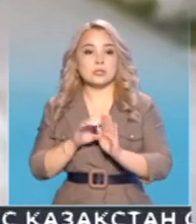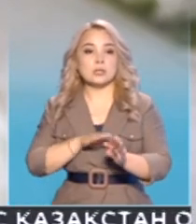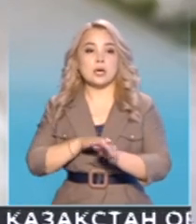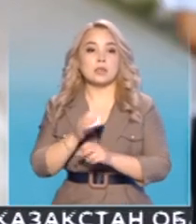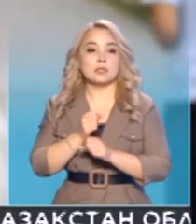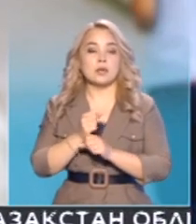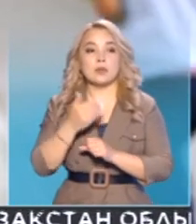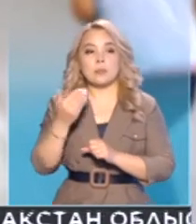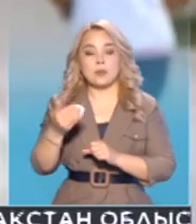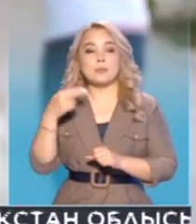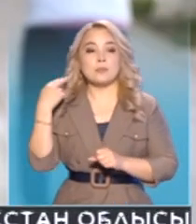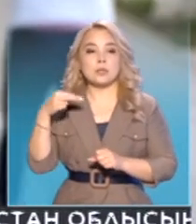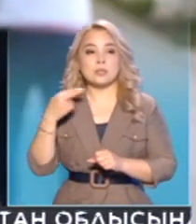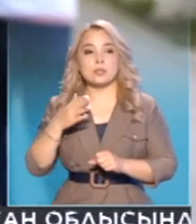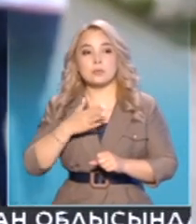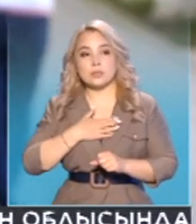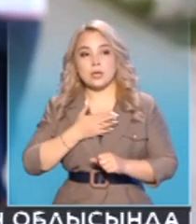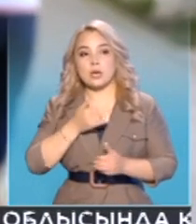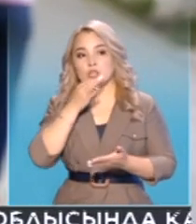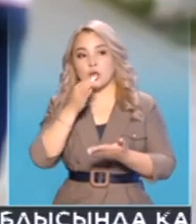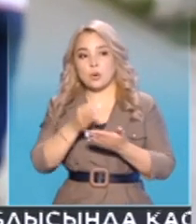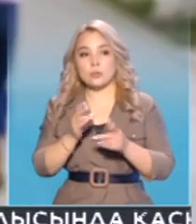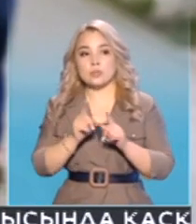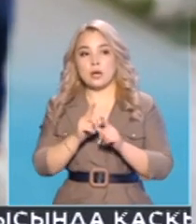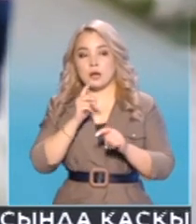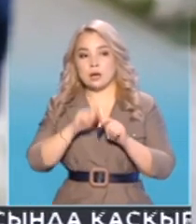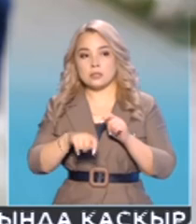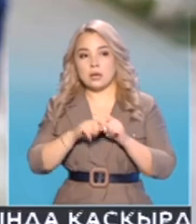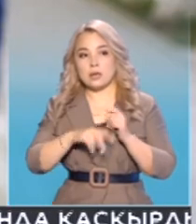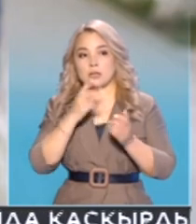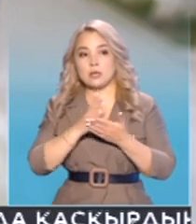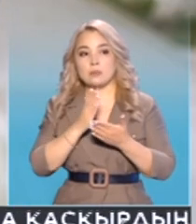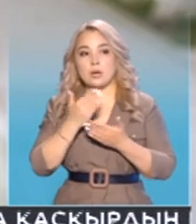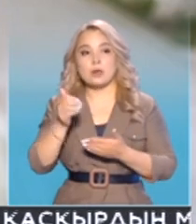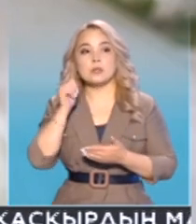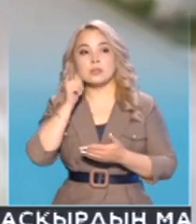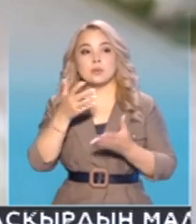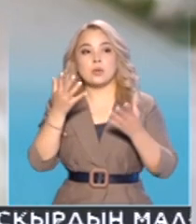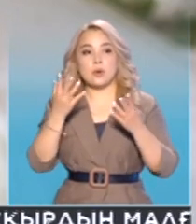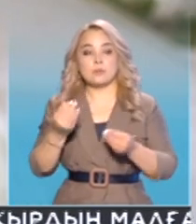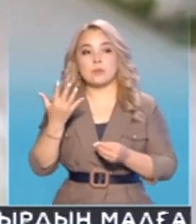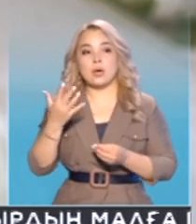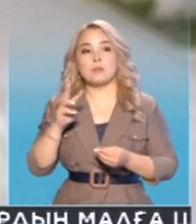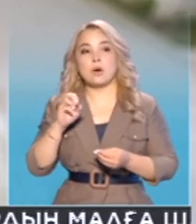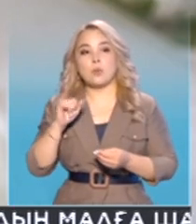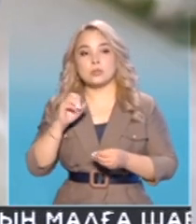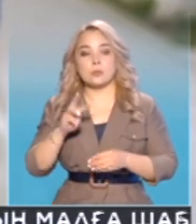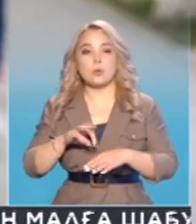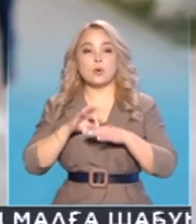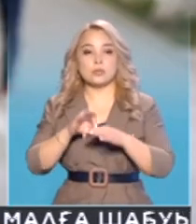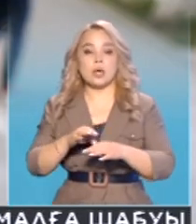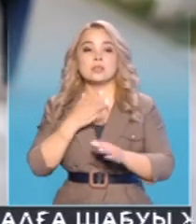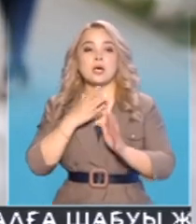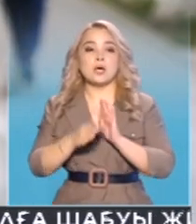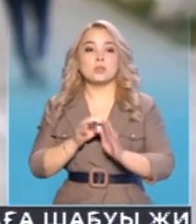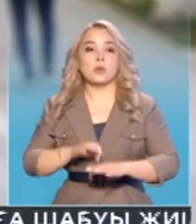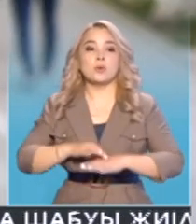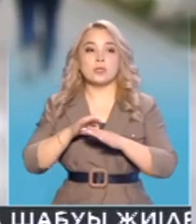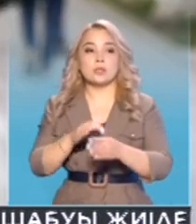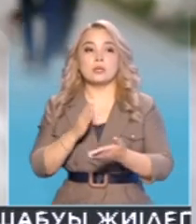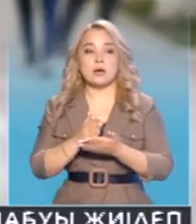кейін президентіміз біз жауапкершілікпен қарап, ертеңгі болатын 5-ші маусым күні өтетін референдумға бір